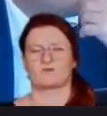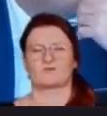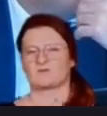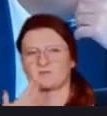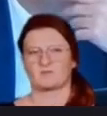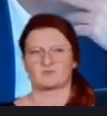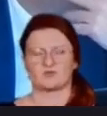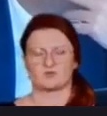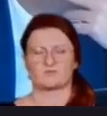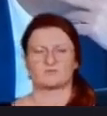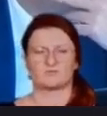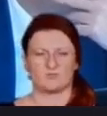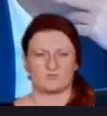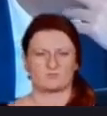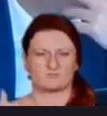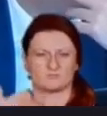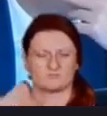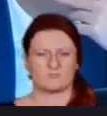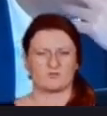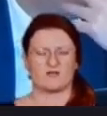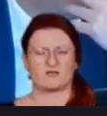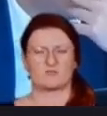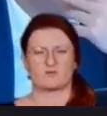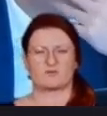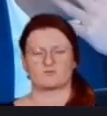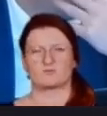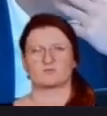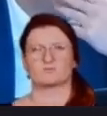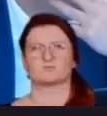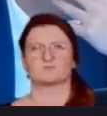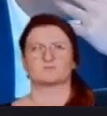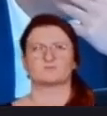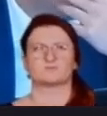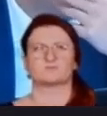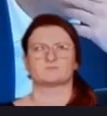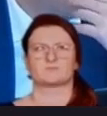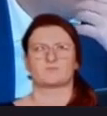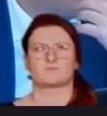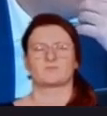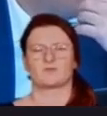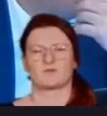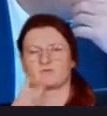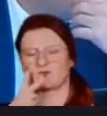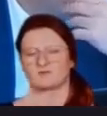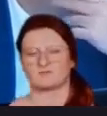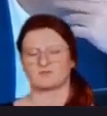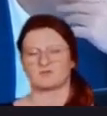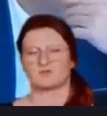że ten głos będzie ostatnim głosem w dyskusji. Nie widzę w takim razie. Oczywiście poza